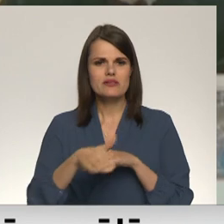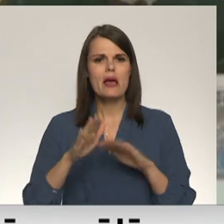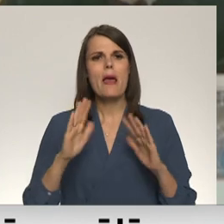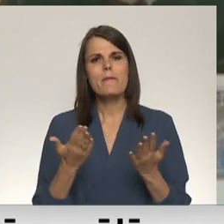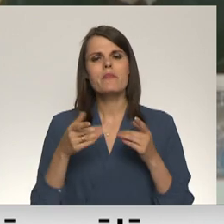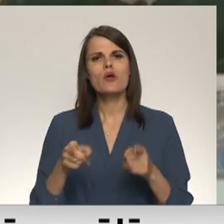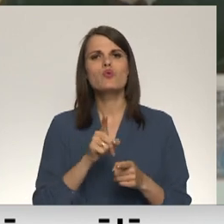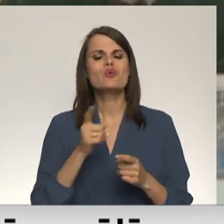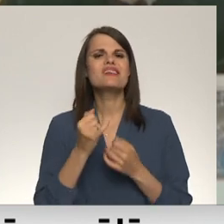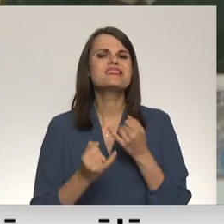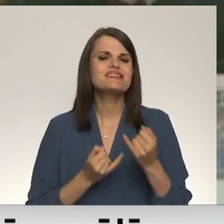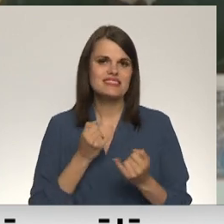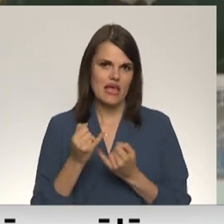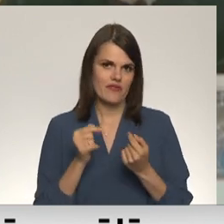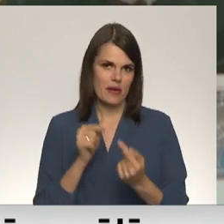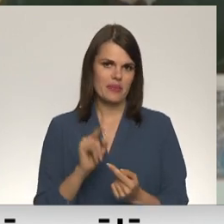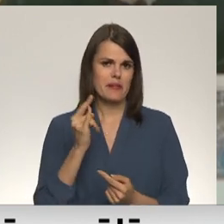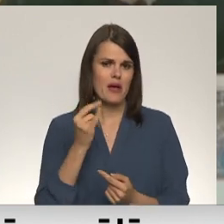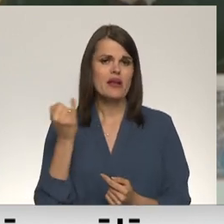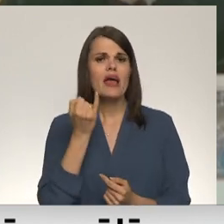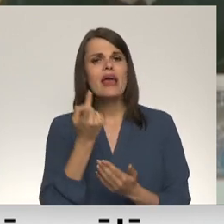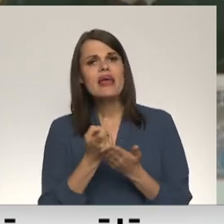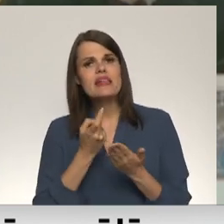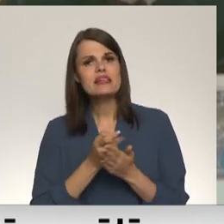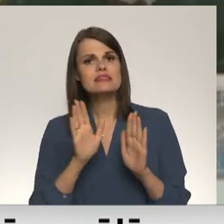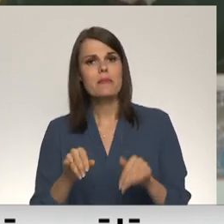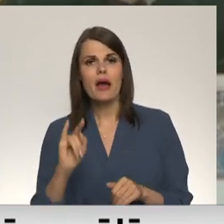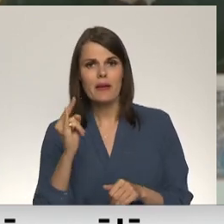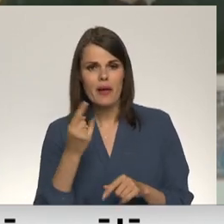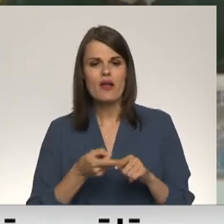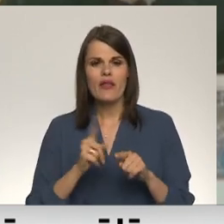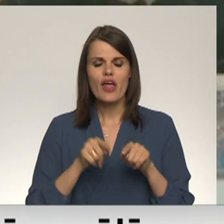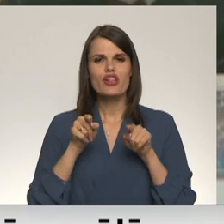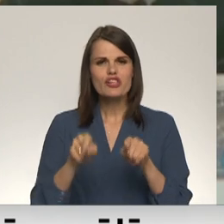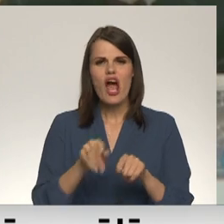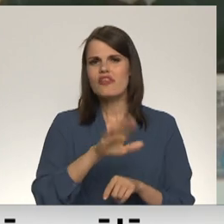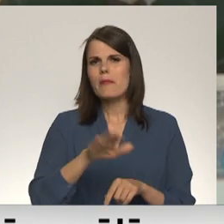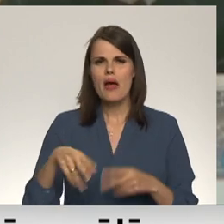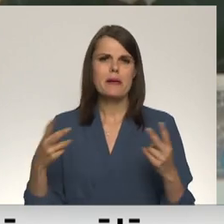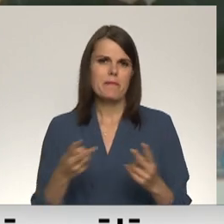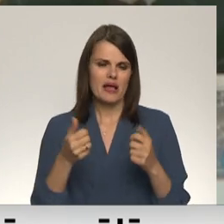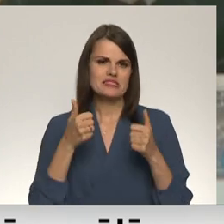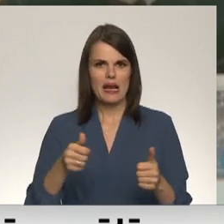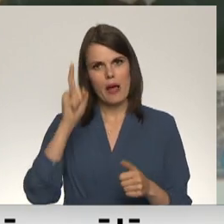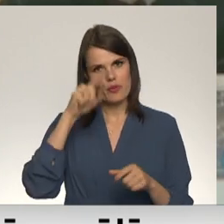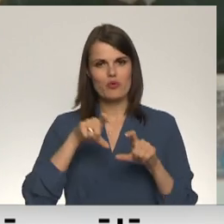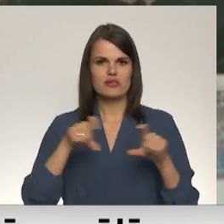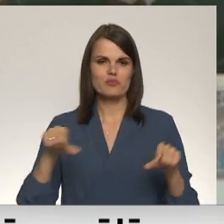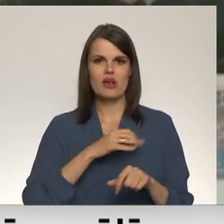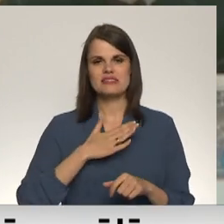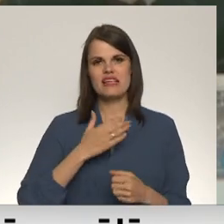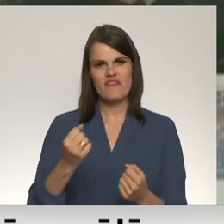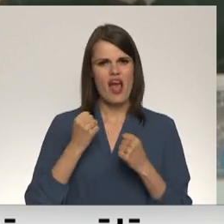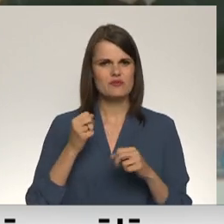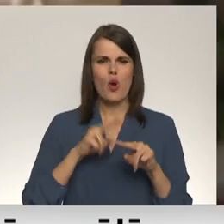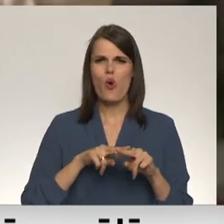ir tā cieņa pret bērnu, interese par bērnu, tad šādi bērni parasti labi prot sev skolā aizstāvēt, un